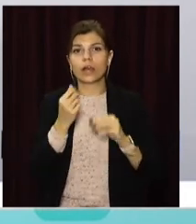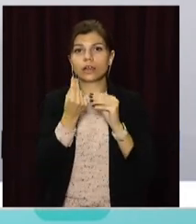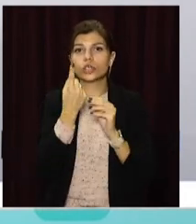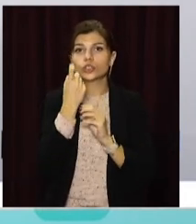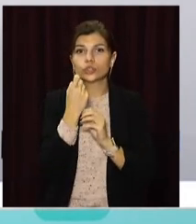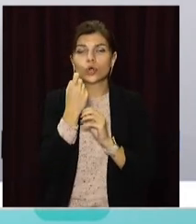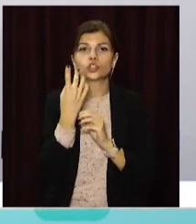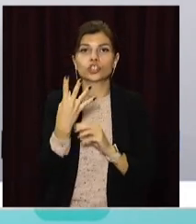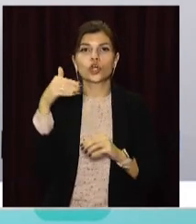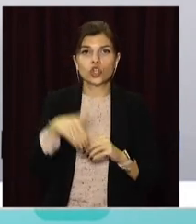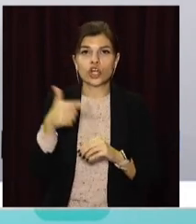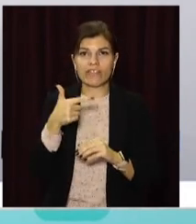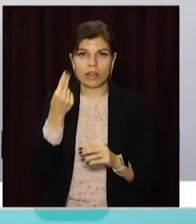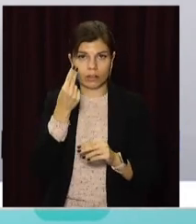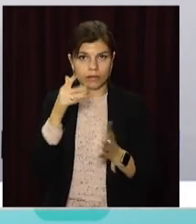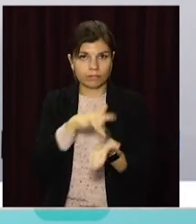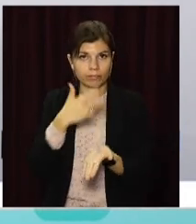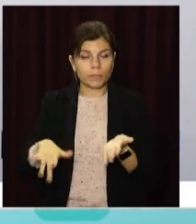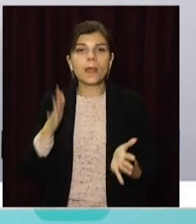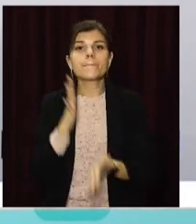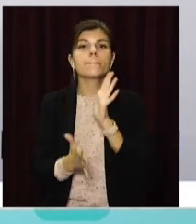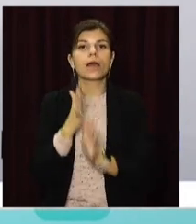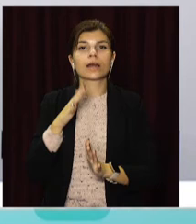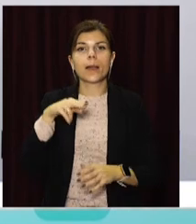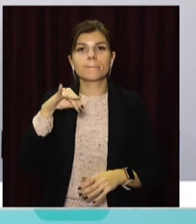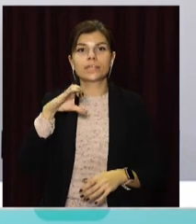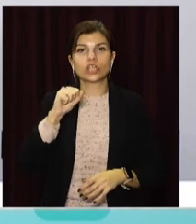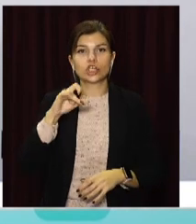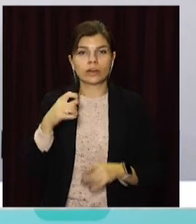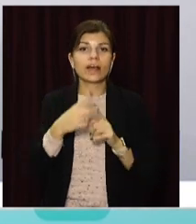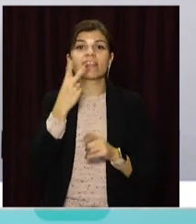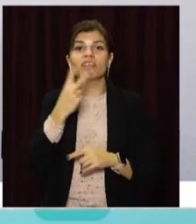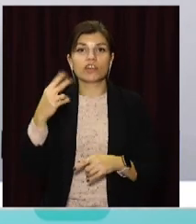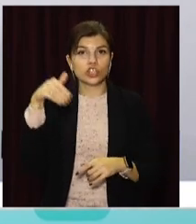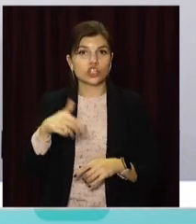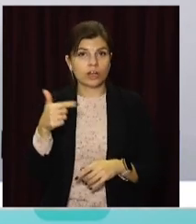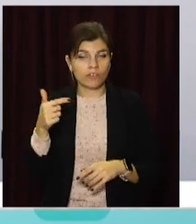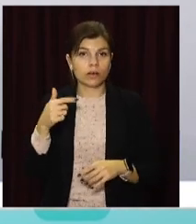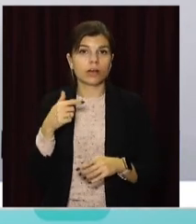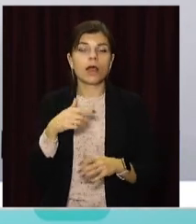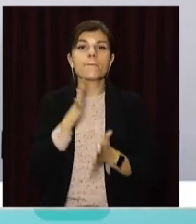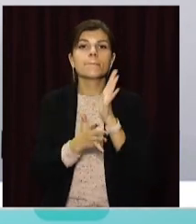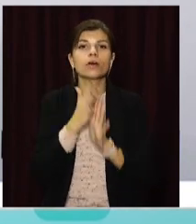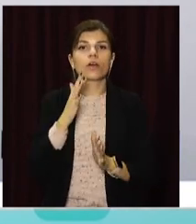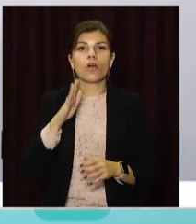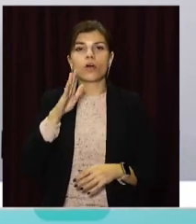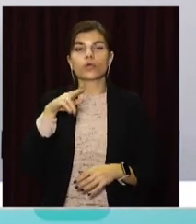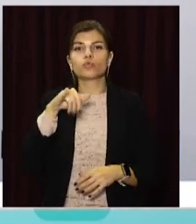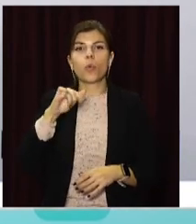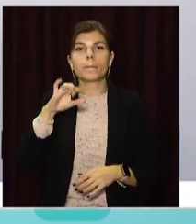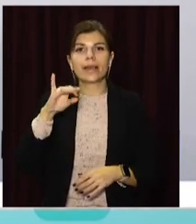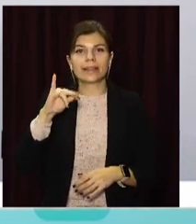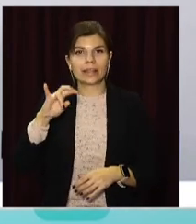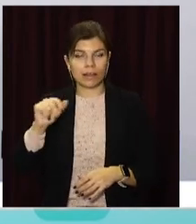104 тисячі гривень. В парку Пісаржевського – 22 тисячі гривень. В парку Володі Дубініна – 26